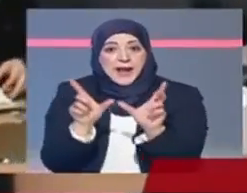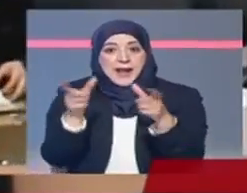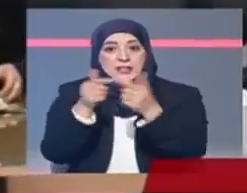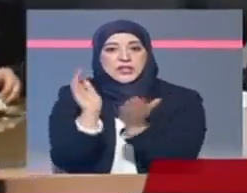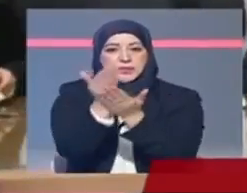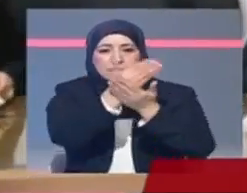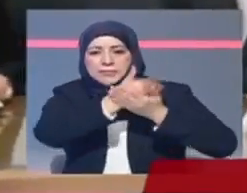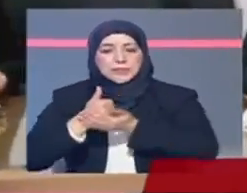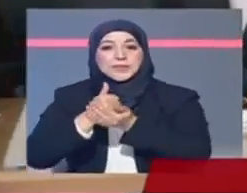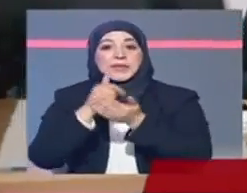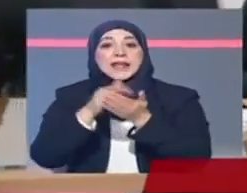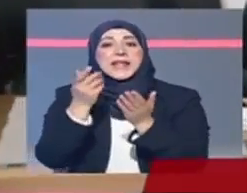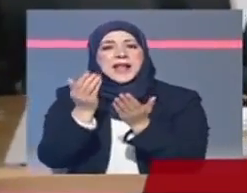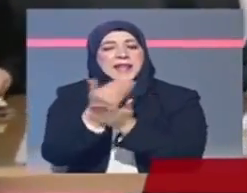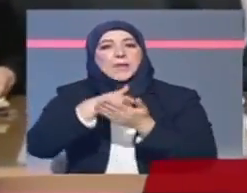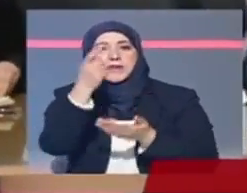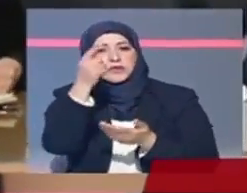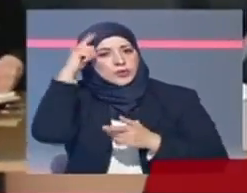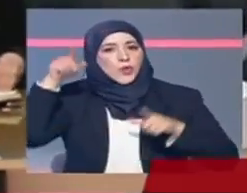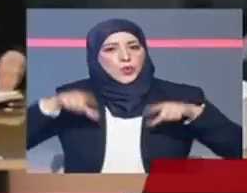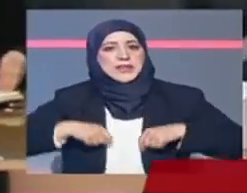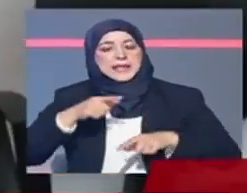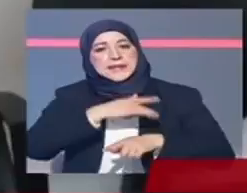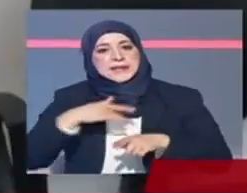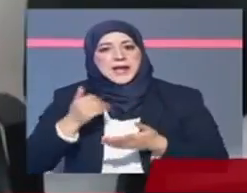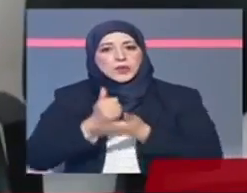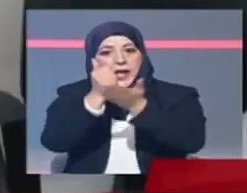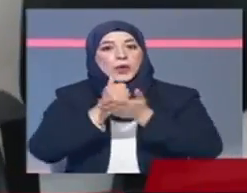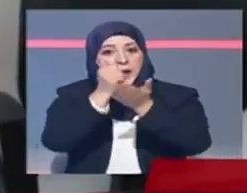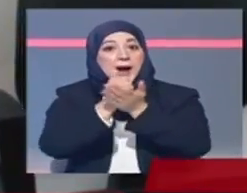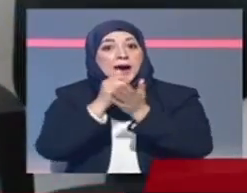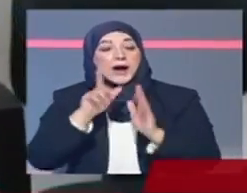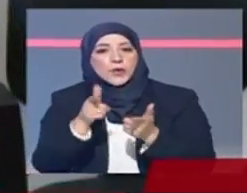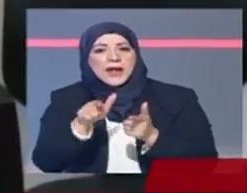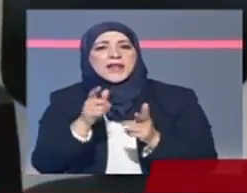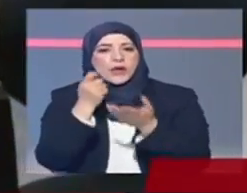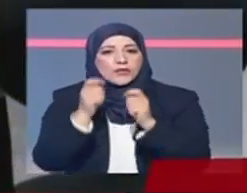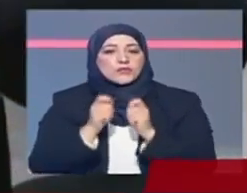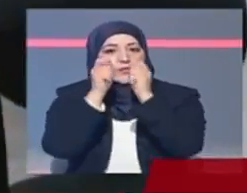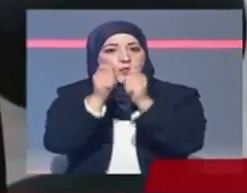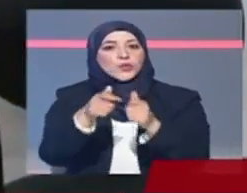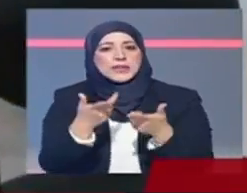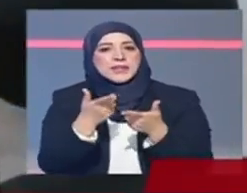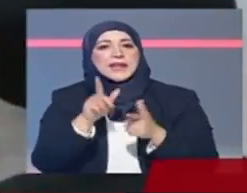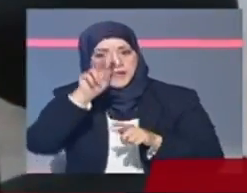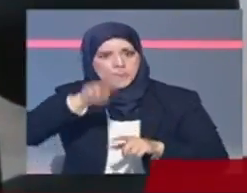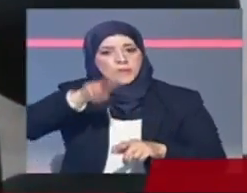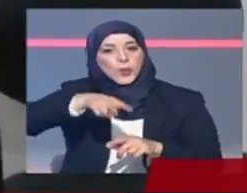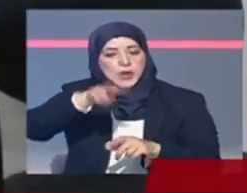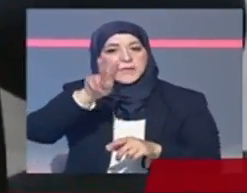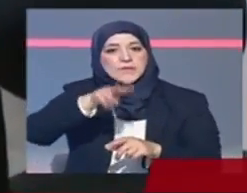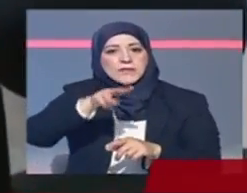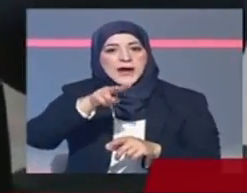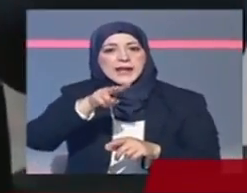الهبة والتبرعات لفائدة وزارة الصحة والهياكل التابعة لها أن هذه التبرعات هي تبرعات فعلية